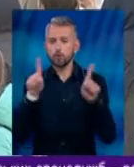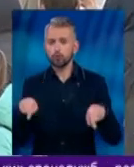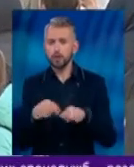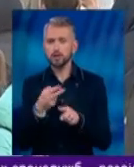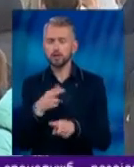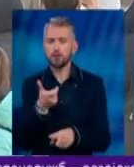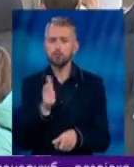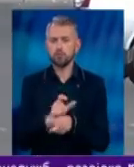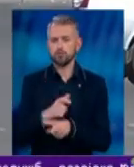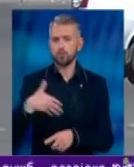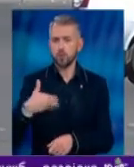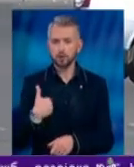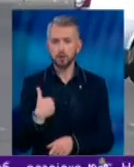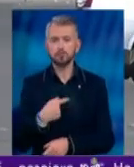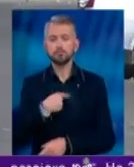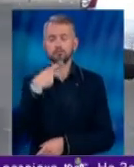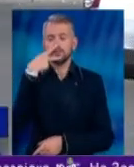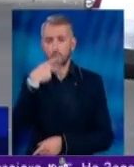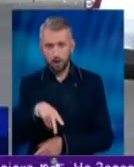більшого ефекту. Побачили